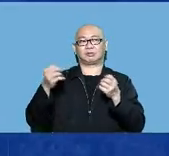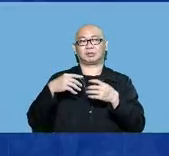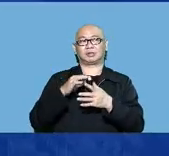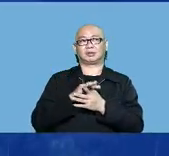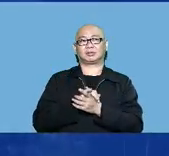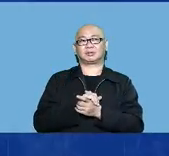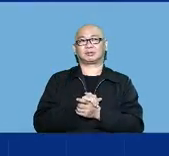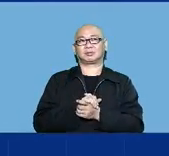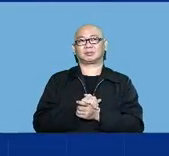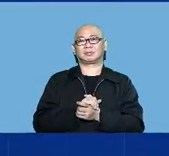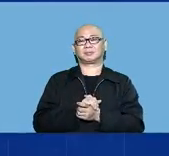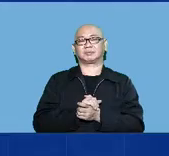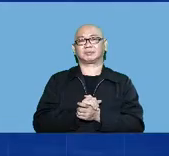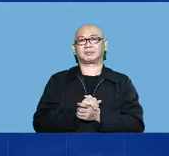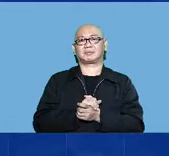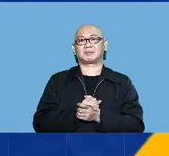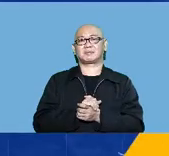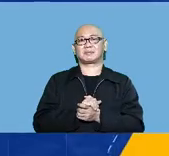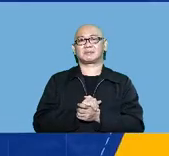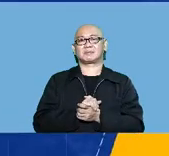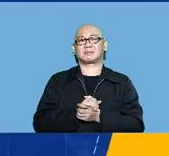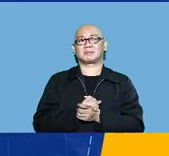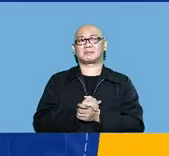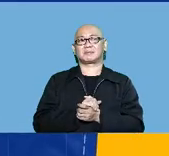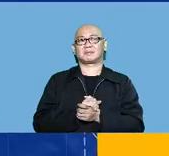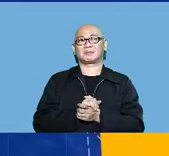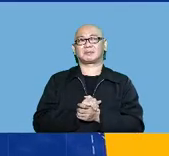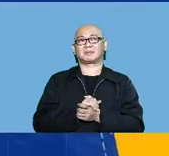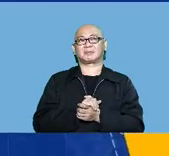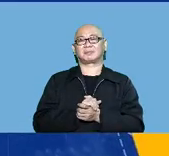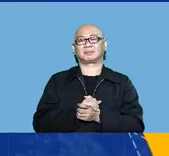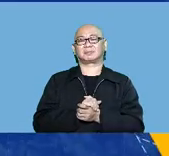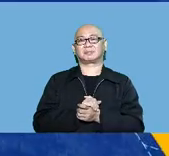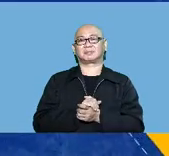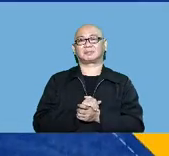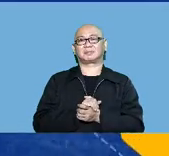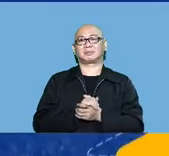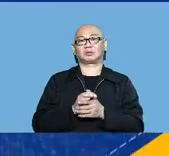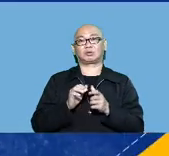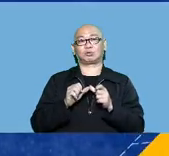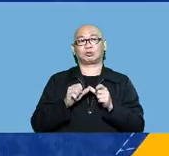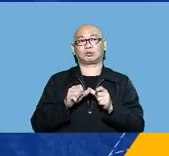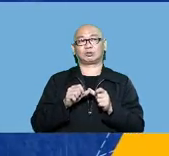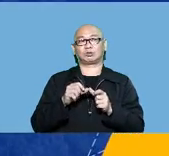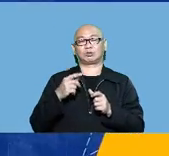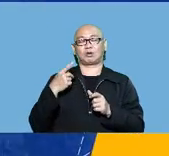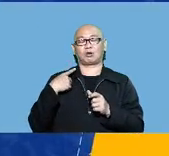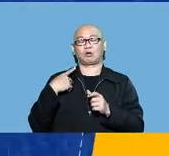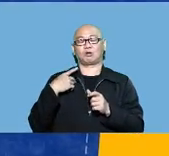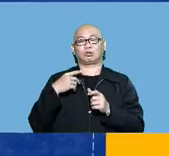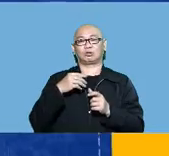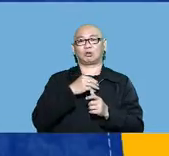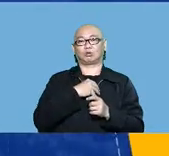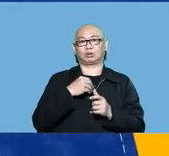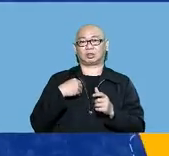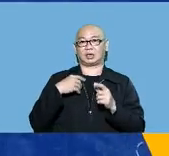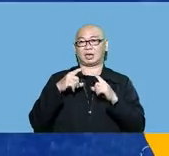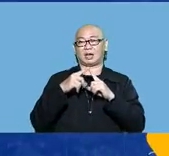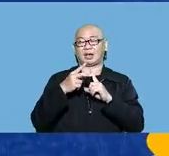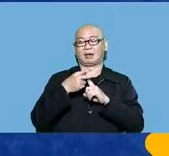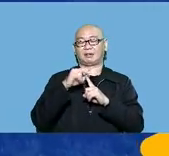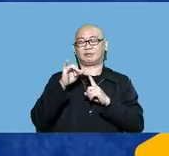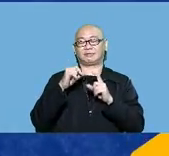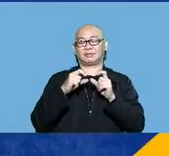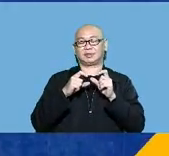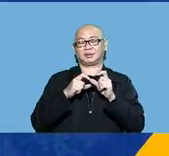semati mas loro-loro bareng. Kalau mati, mati bareng. Tapi terus ditolong Dr. Hafiz, dipandu terus, sehingga alhamdulillah selamat. Matur nuwun Dr.